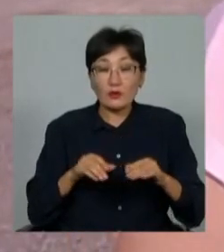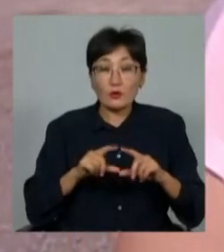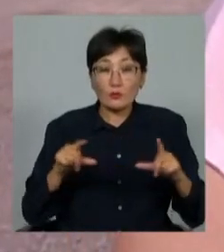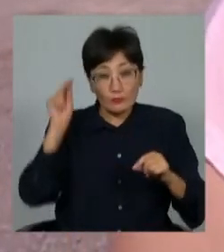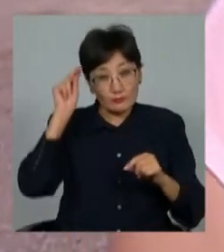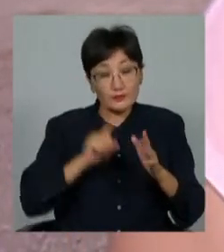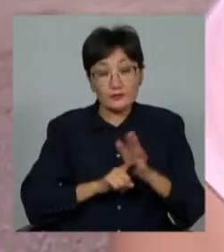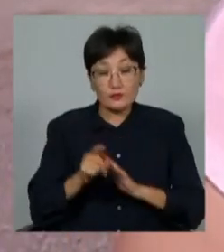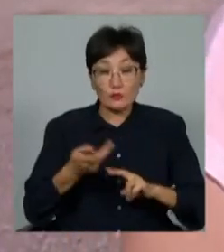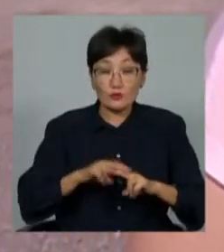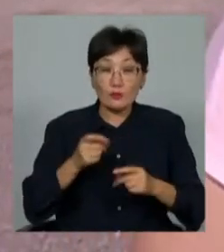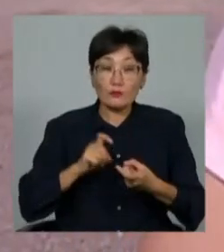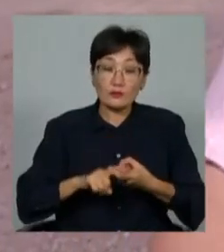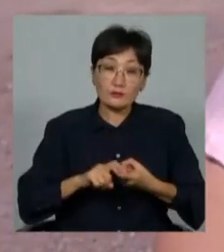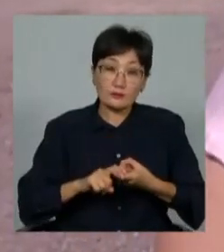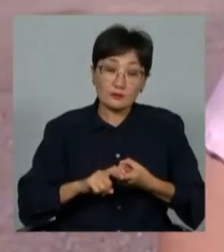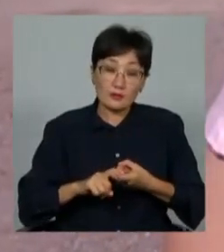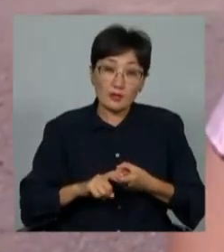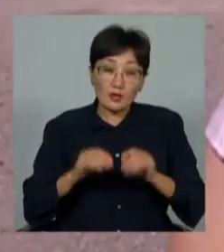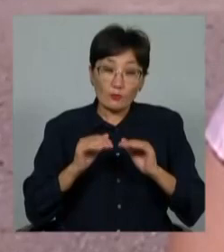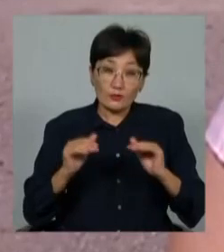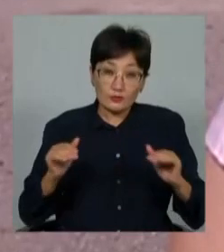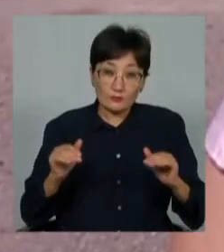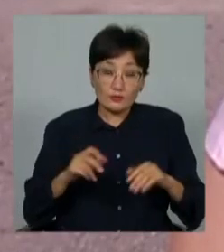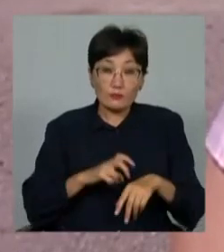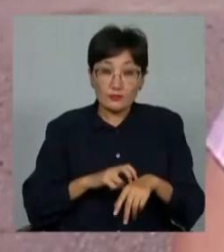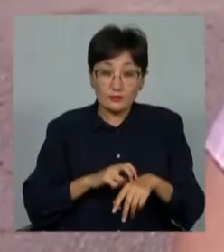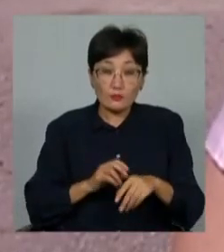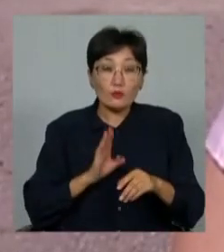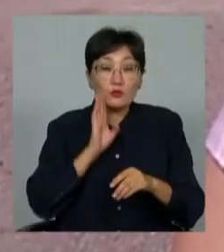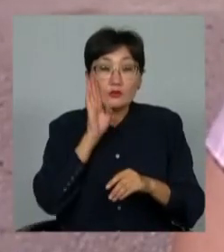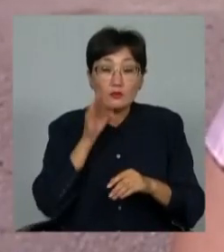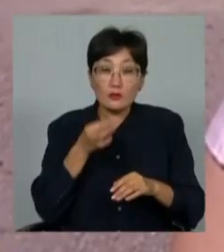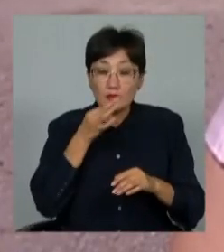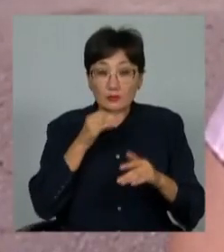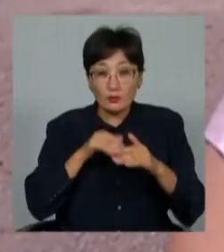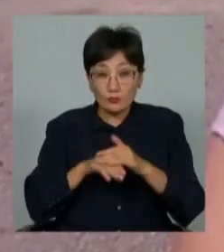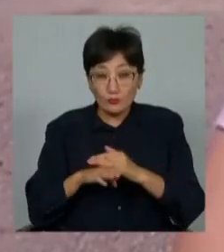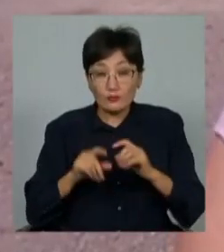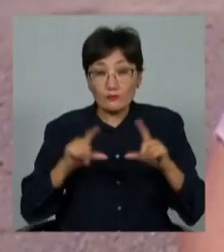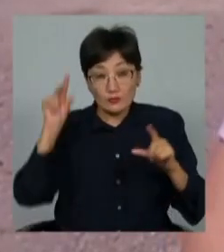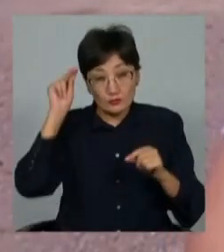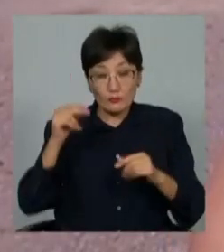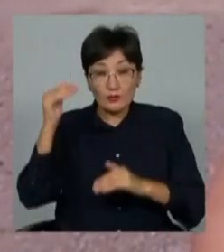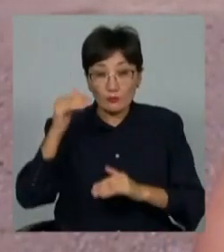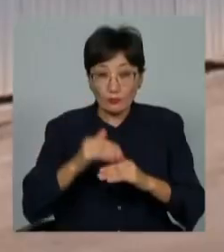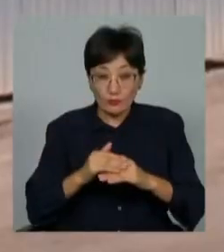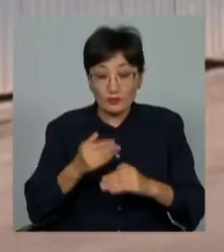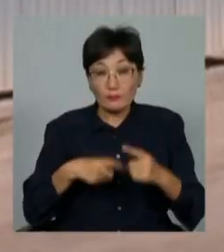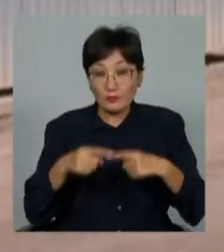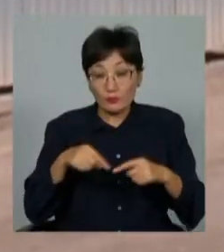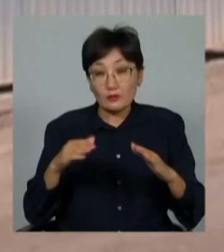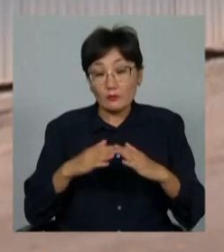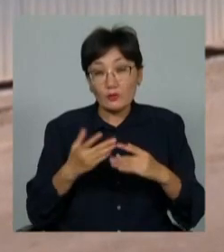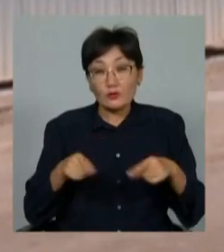ғой. Осыған қарай балаларымыздан қорқамыз, таңертең ерте кететін бар, кеш келетін бар. Халыққа